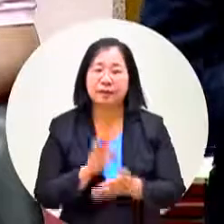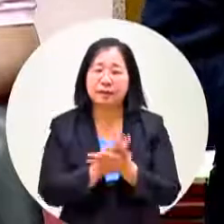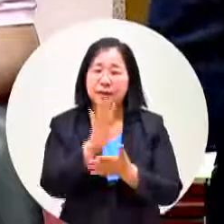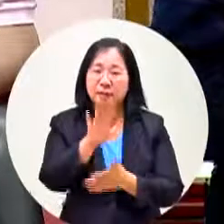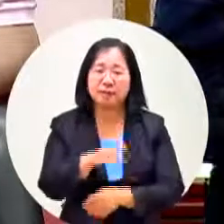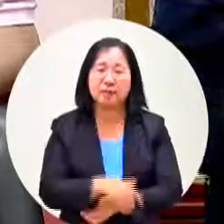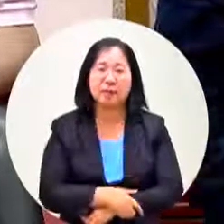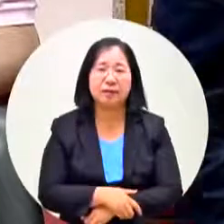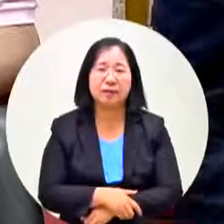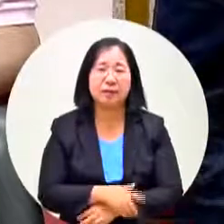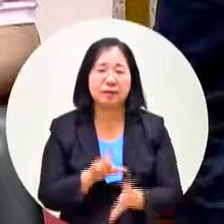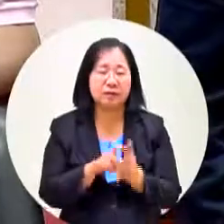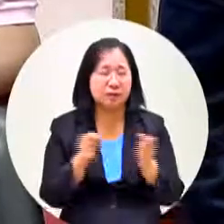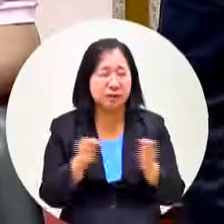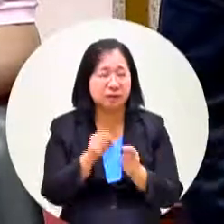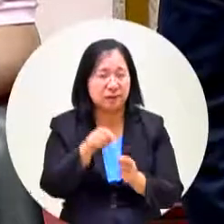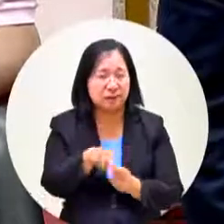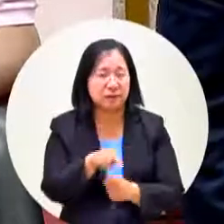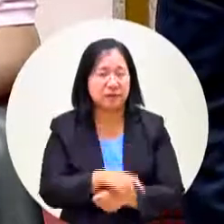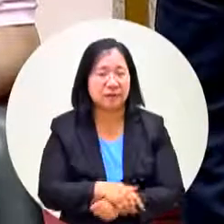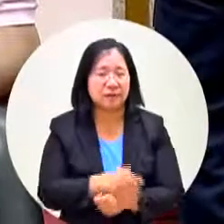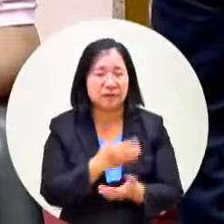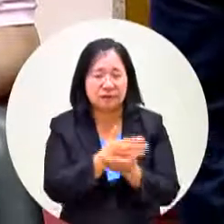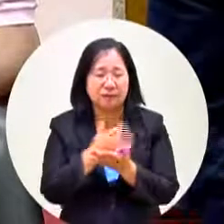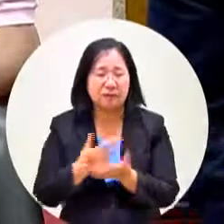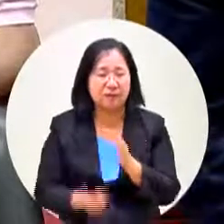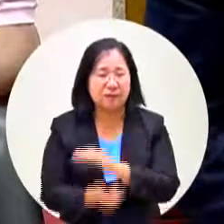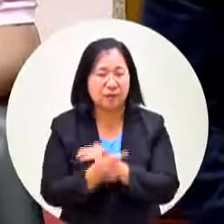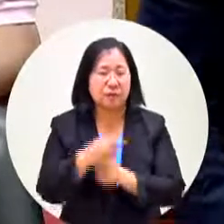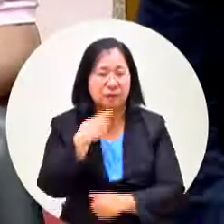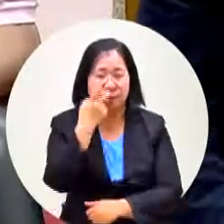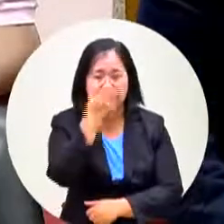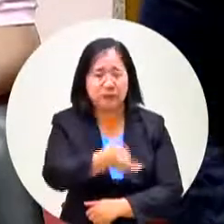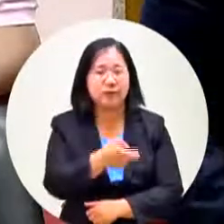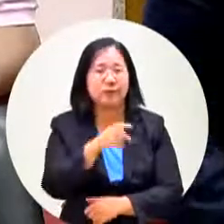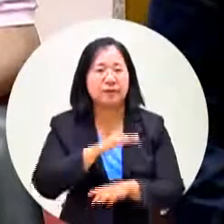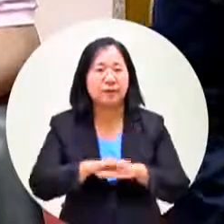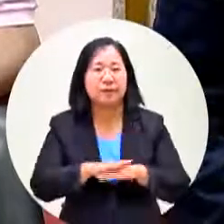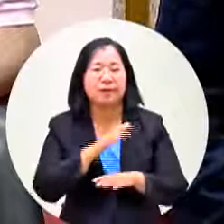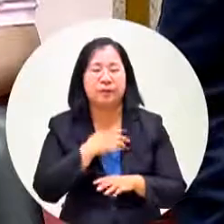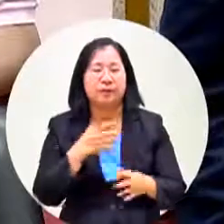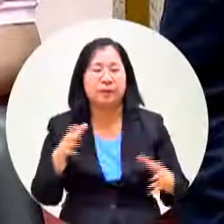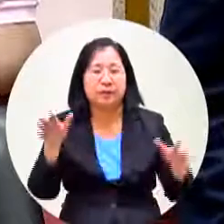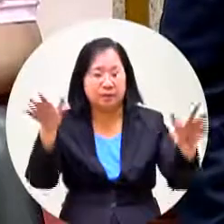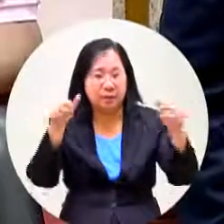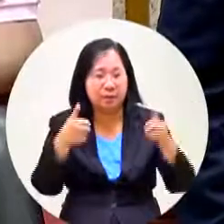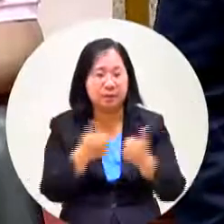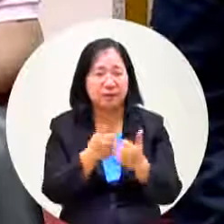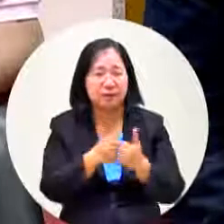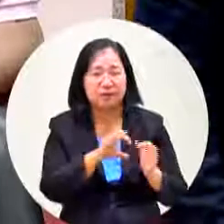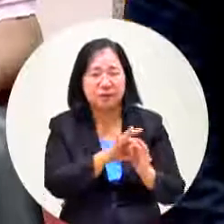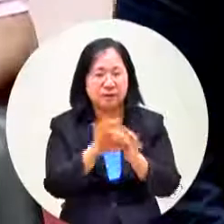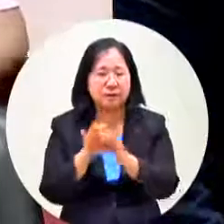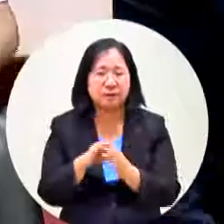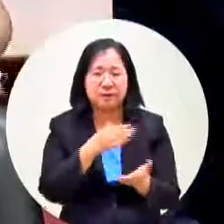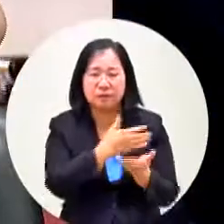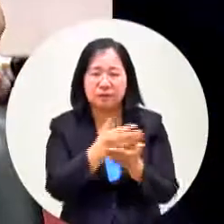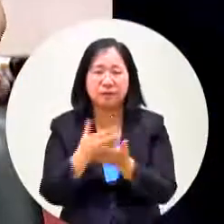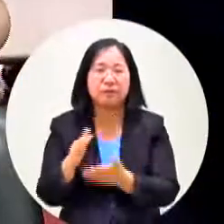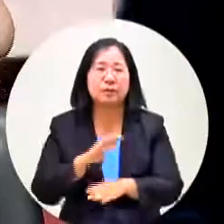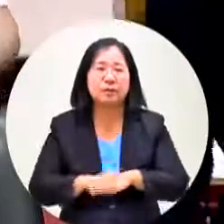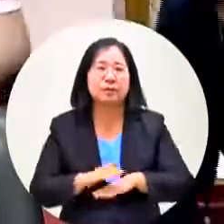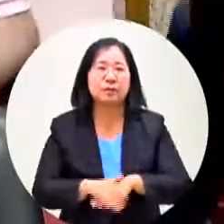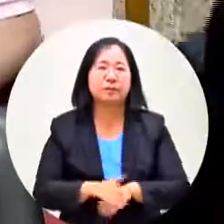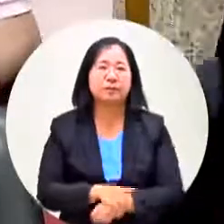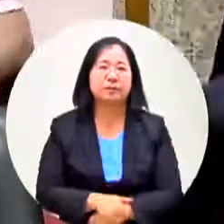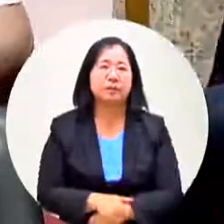号志跟路口的这些配置哈，基本上。还没有完全这样调整过来。那当然，因为配合金发局在合发